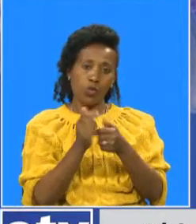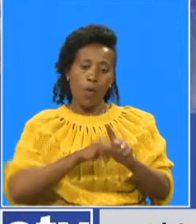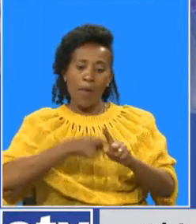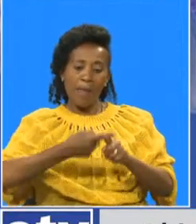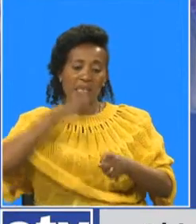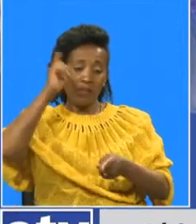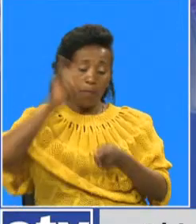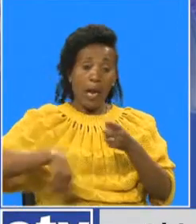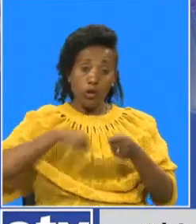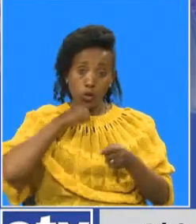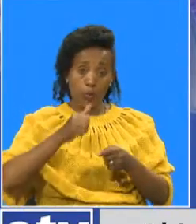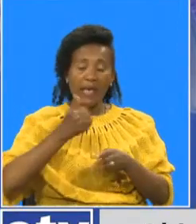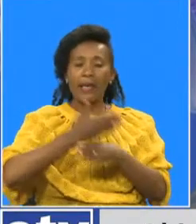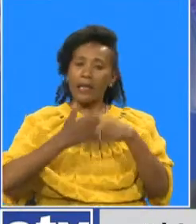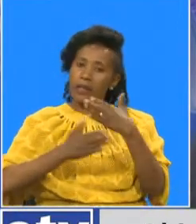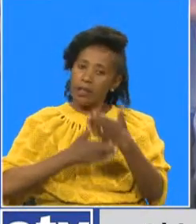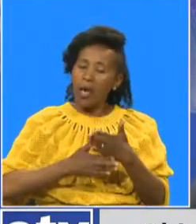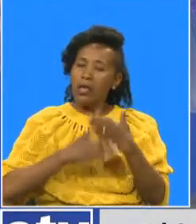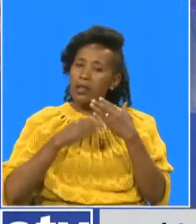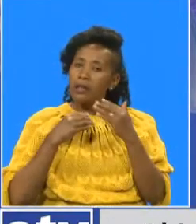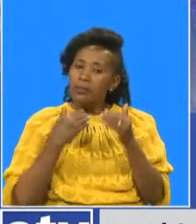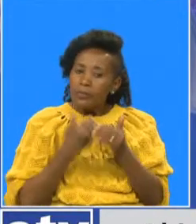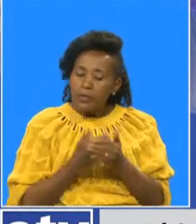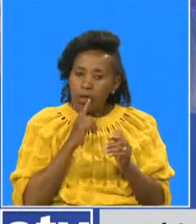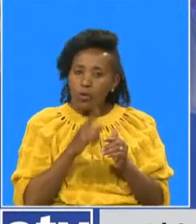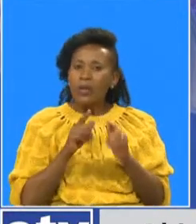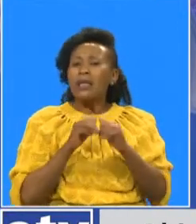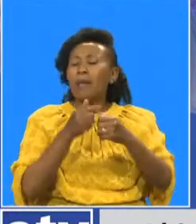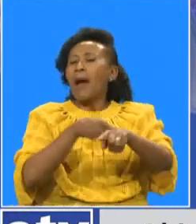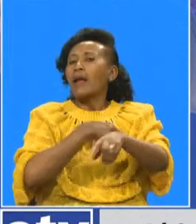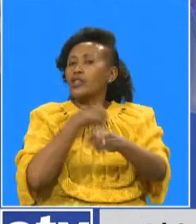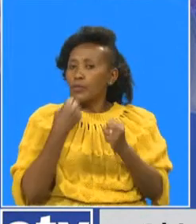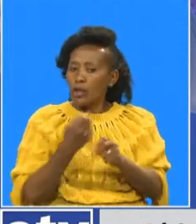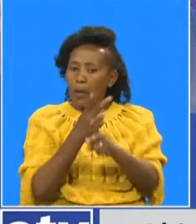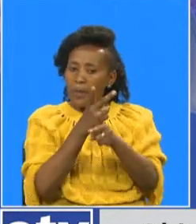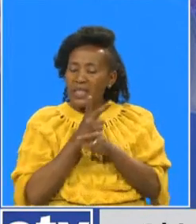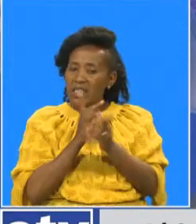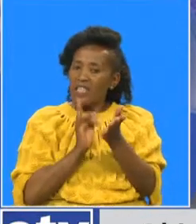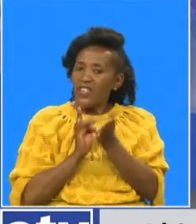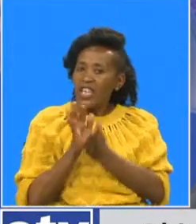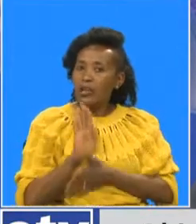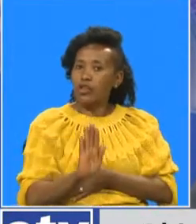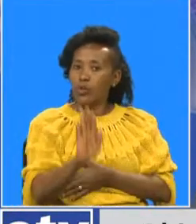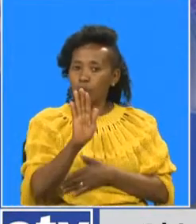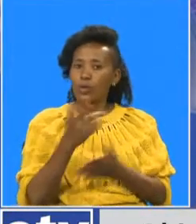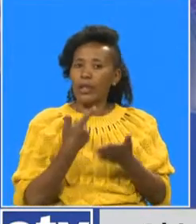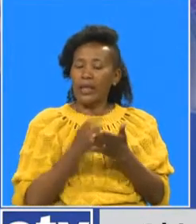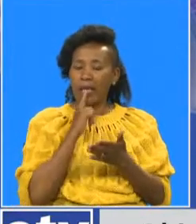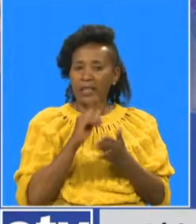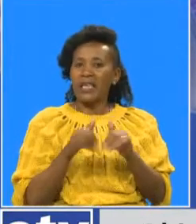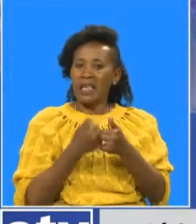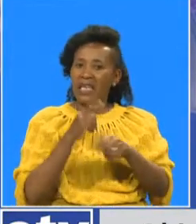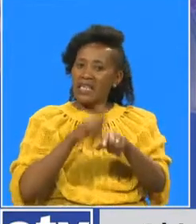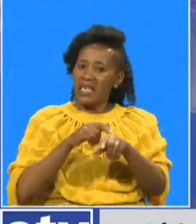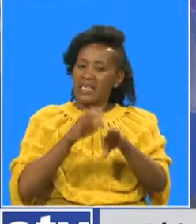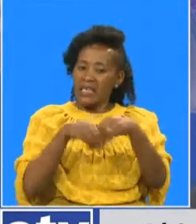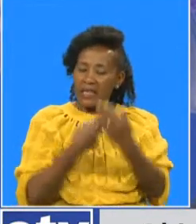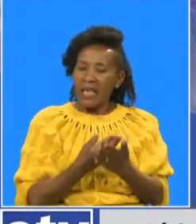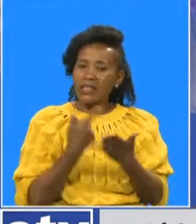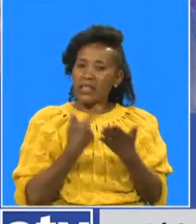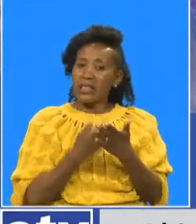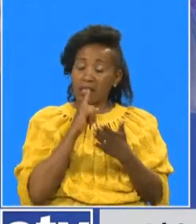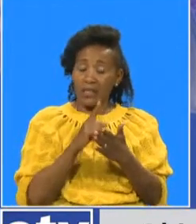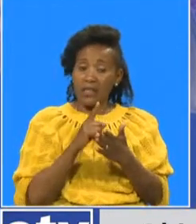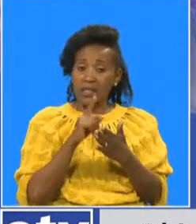መመለስ የማይችሉበት ደረጃ የደረሱ እንዴት አድርገን ማራዘም እንችላለን ብድር ክፍያቸውን፣ ግሬስ ፔሪድ እንዴት ይሰራላቸው፣